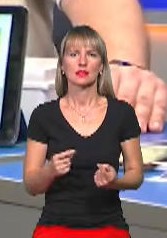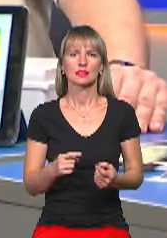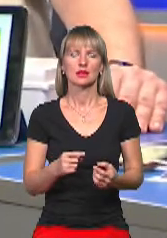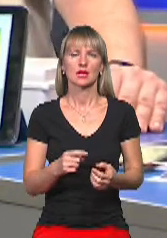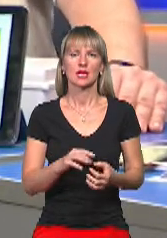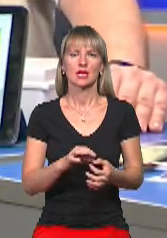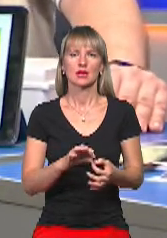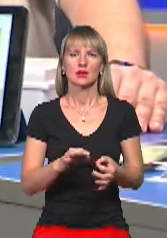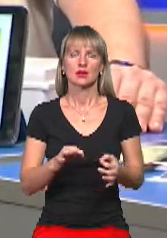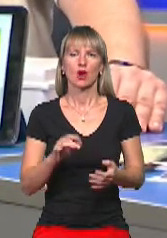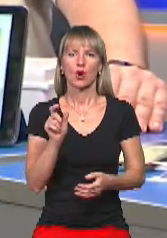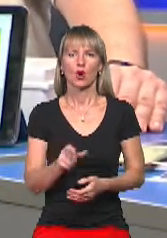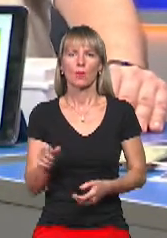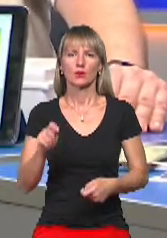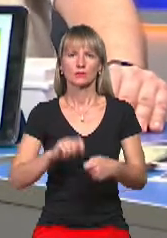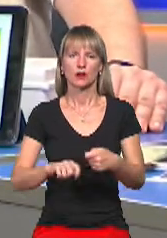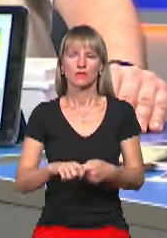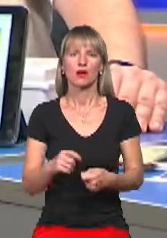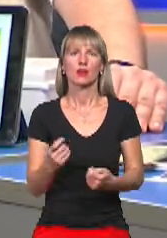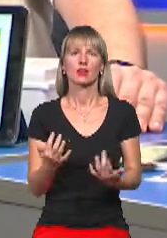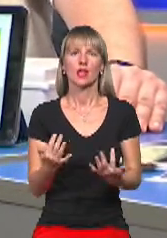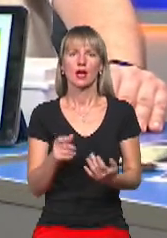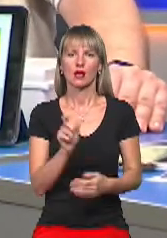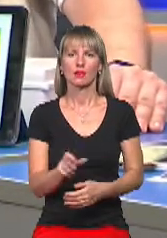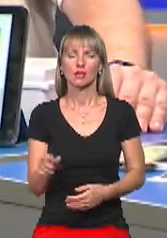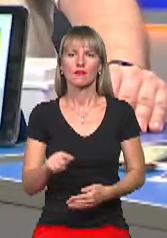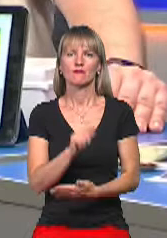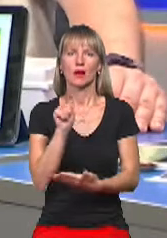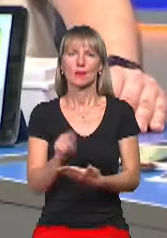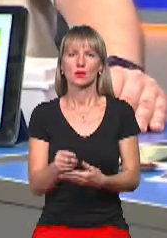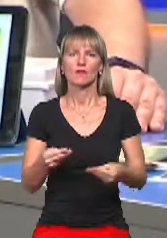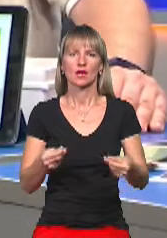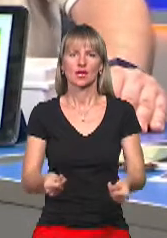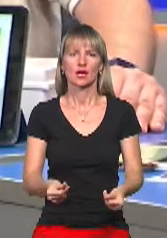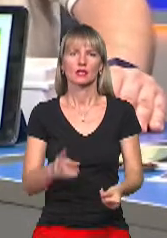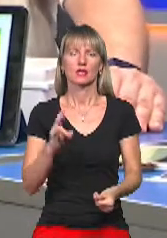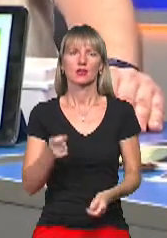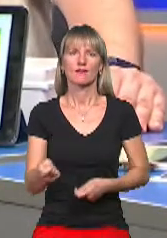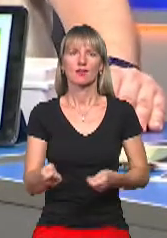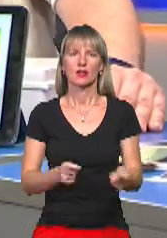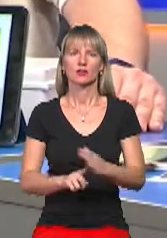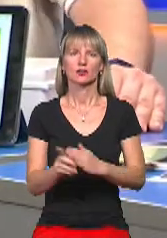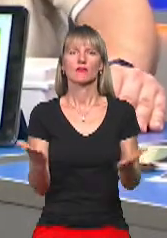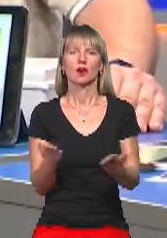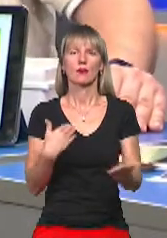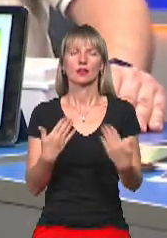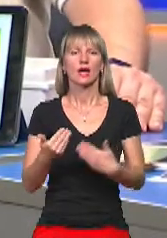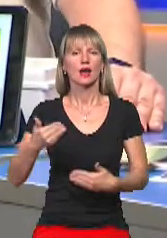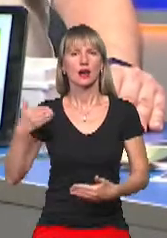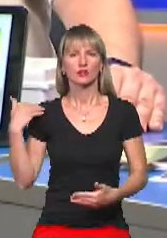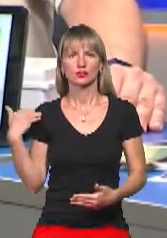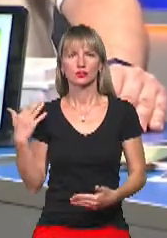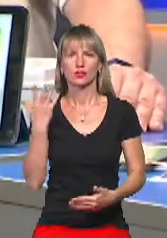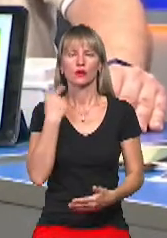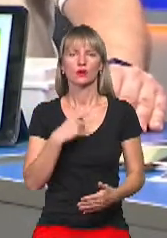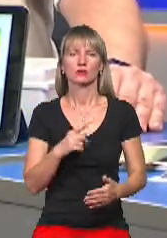моніторинга, но уже некоторые вопросы влияния на владу начались в каком отношении? Раньше,